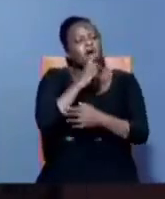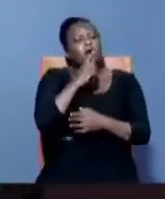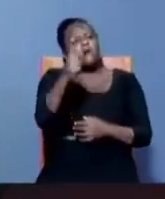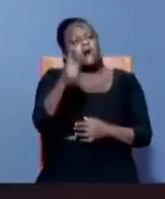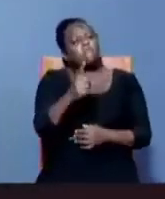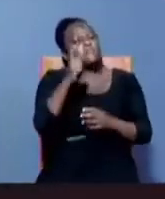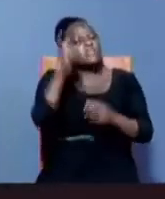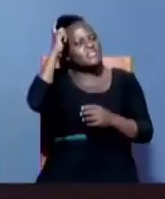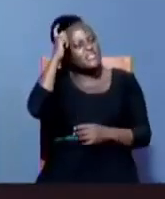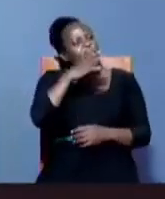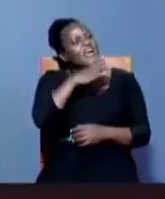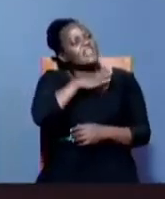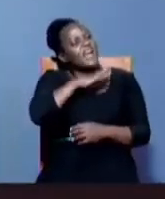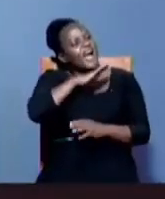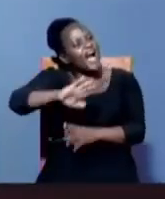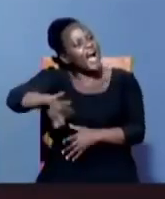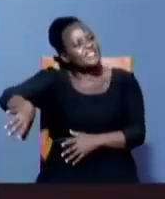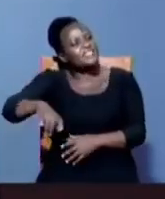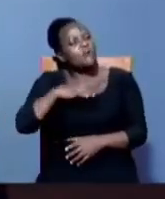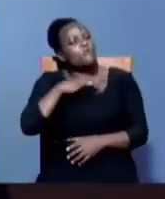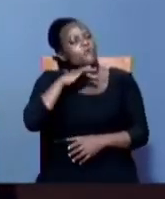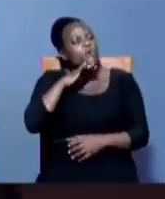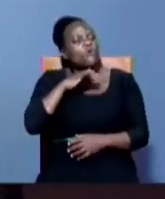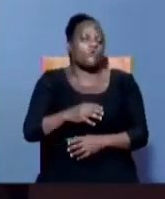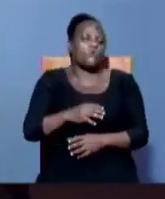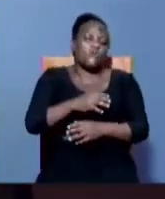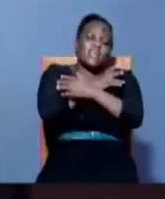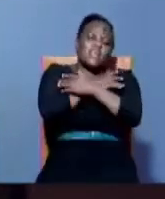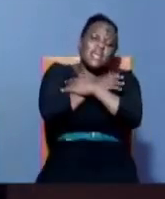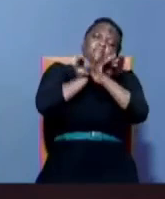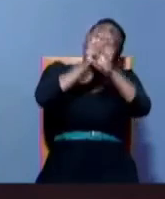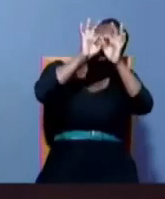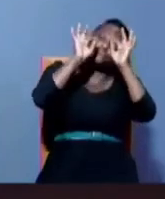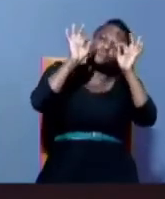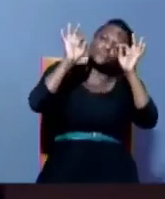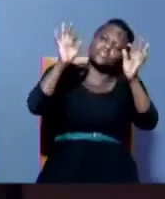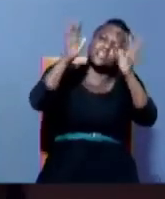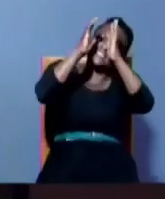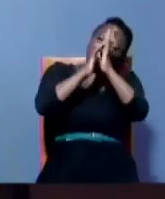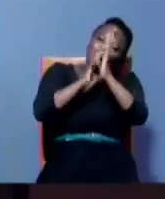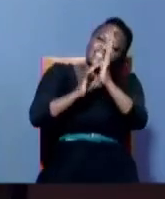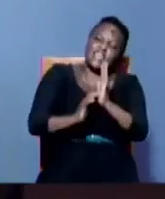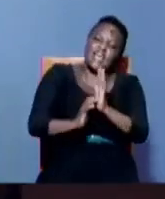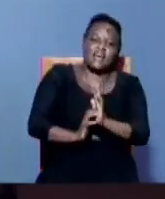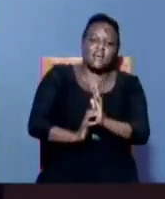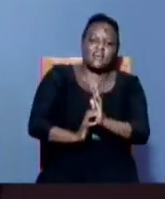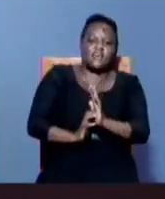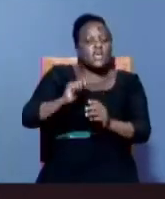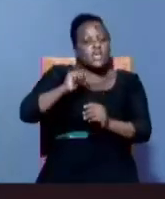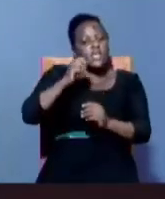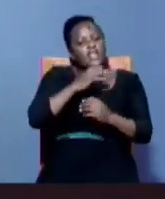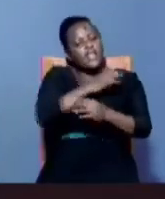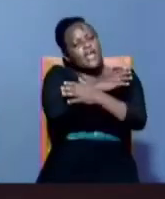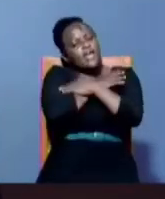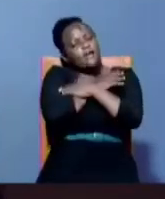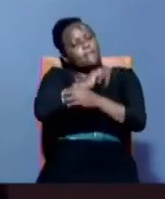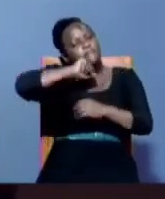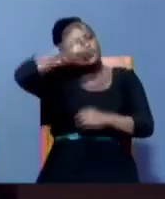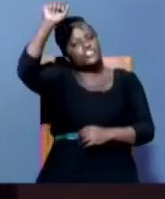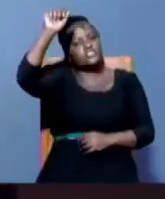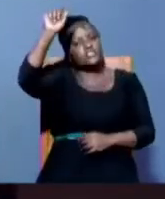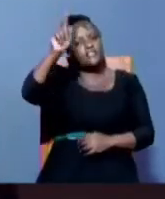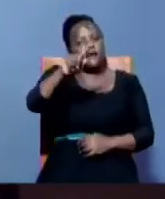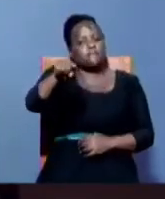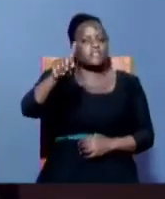shetani acha uongo. Neema imetukuza sheria. Neema imeshinda dhambi na sio